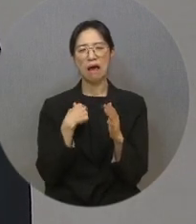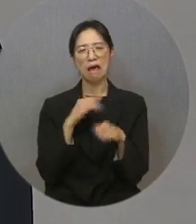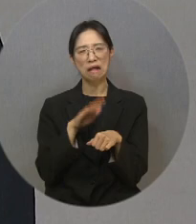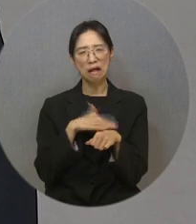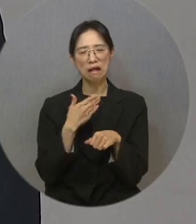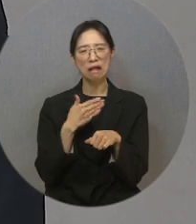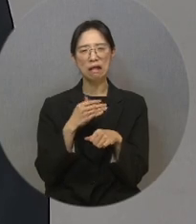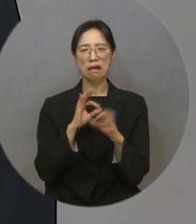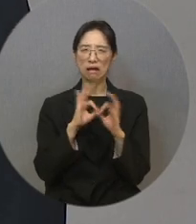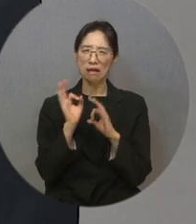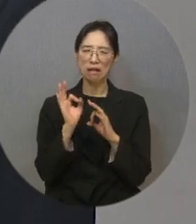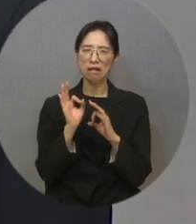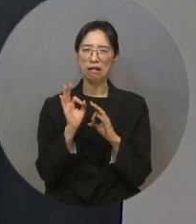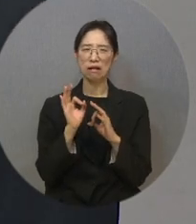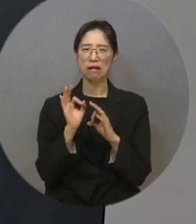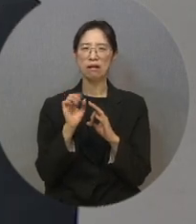있더라.